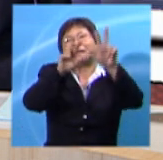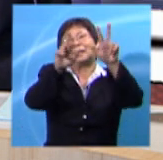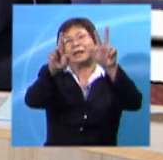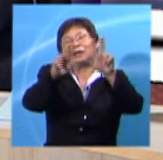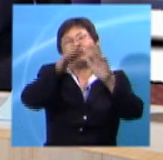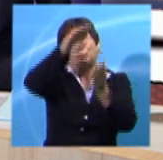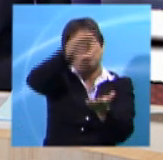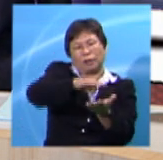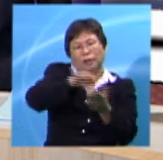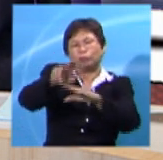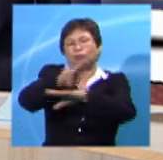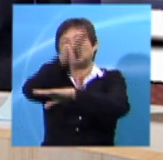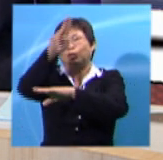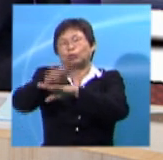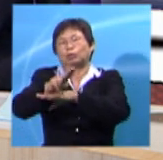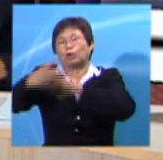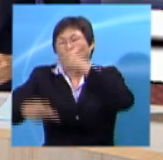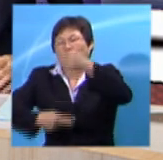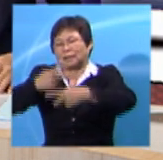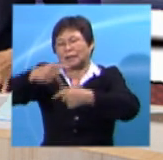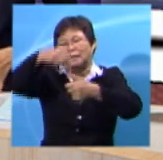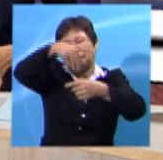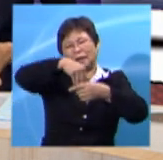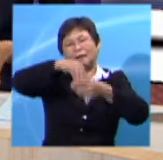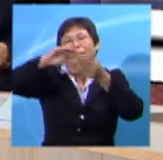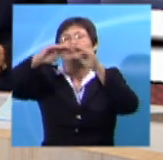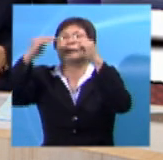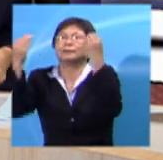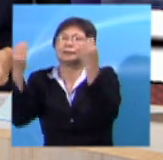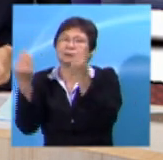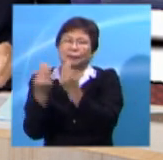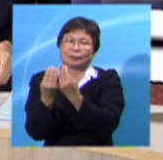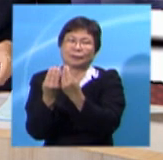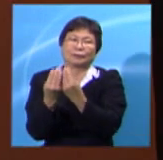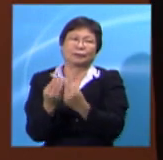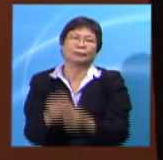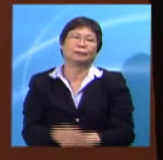reduce reuse recycle dalam masyarakat